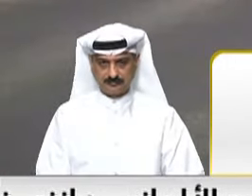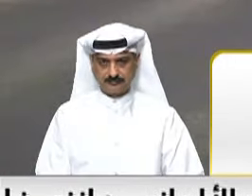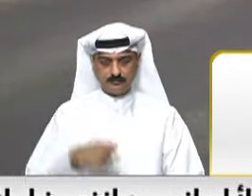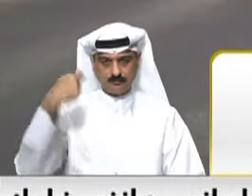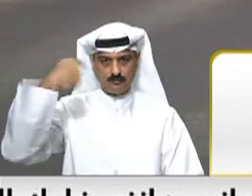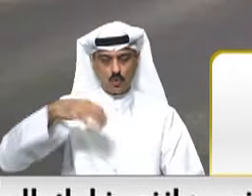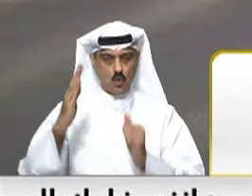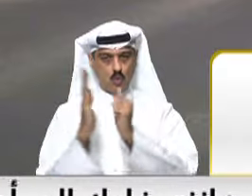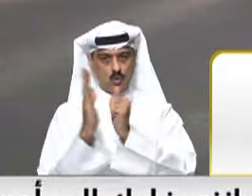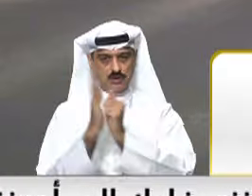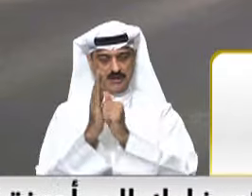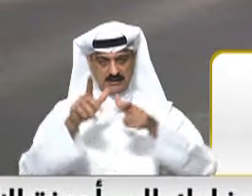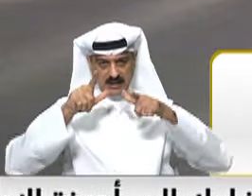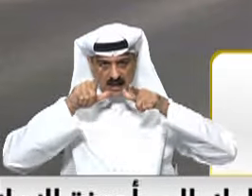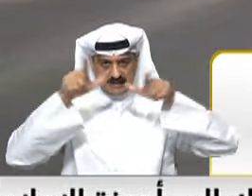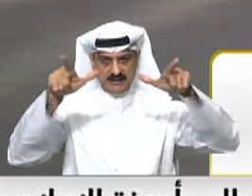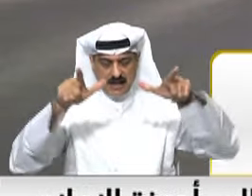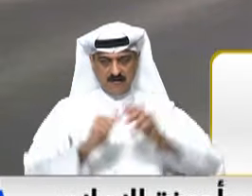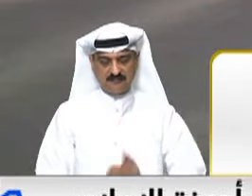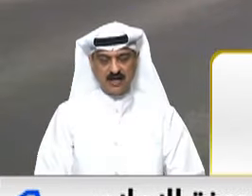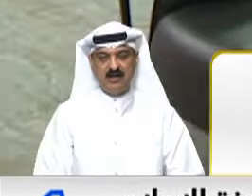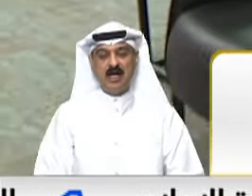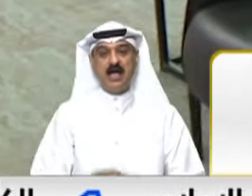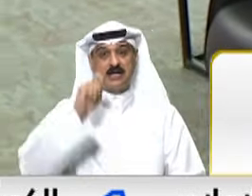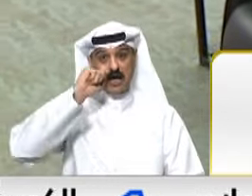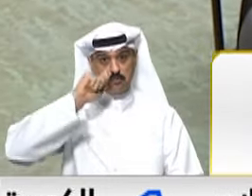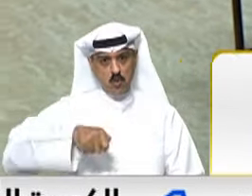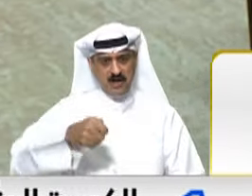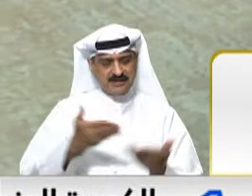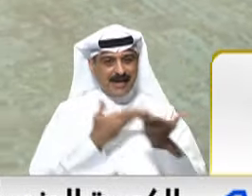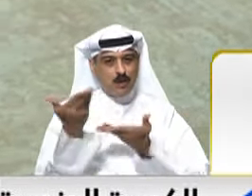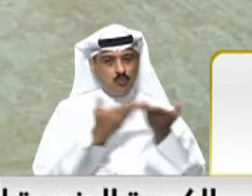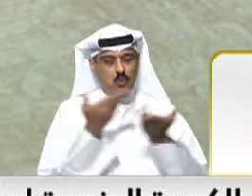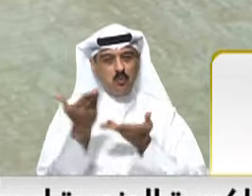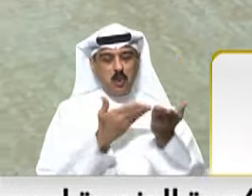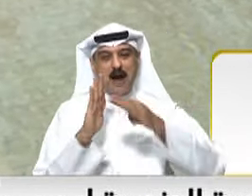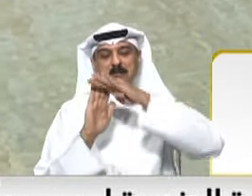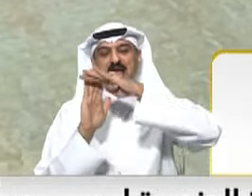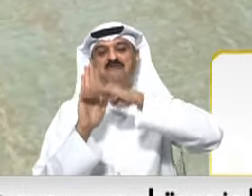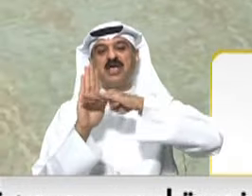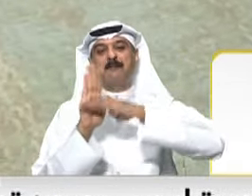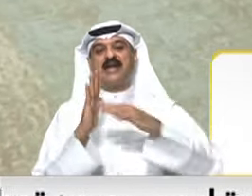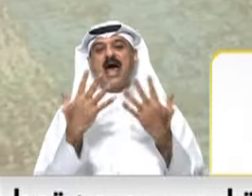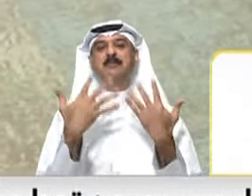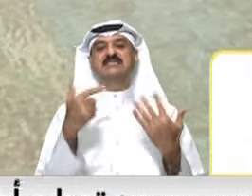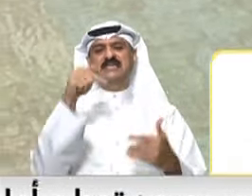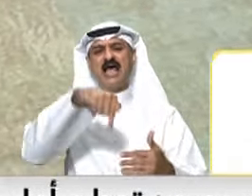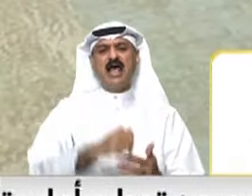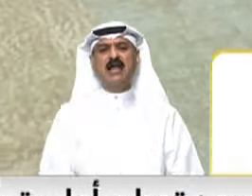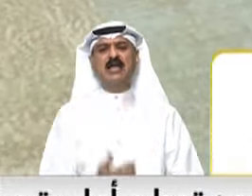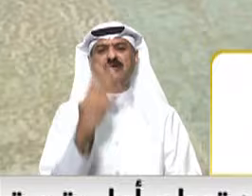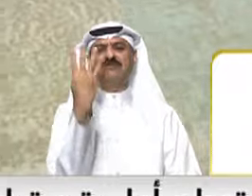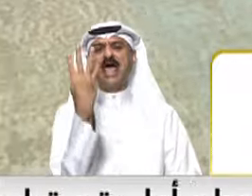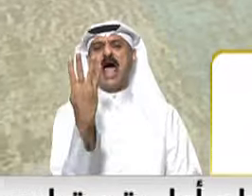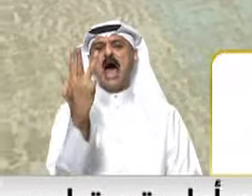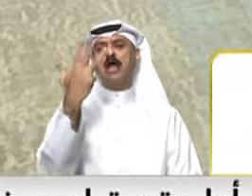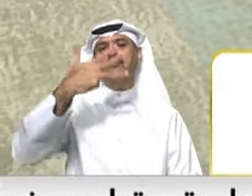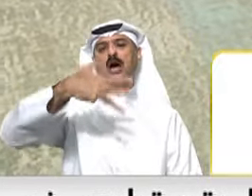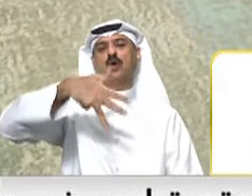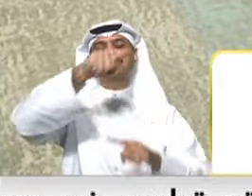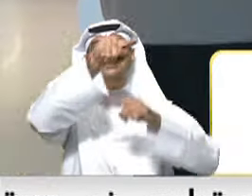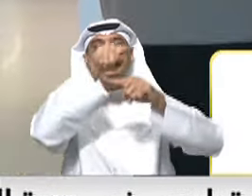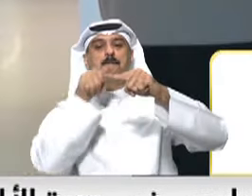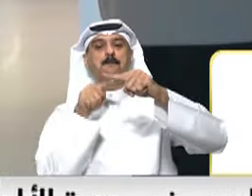للرعاية السكنية تعلن أن نسبة إقبال المواطنين على استخدام الخدمات الرقمية التي توفرها المؤسسة من